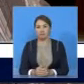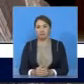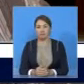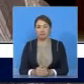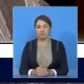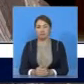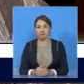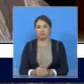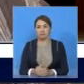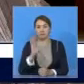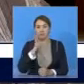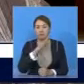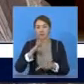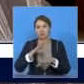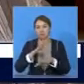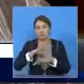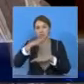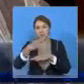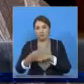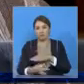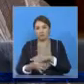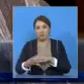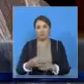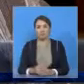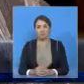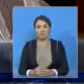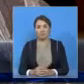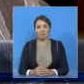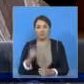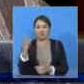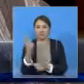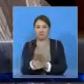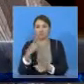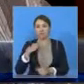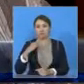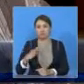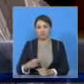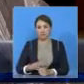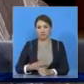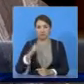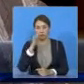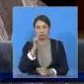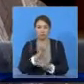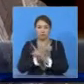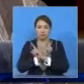Маме от этого больно, тем более единственный сын. Муж